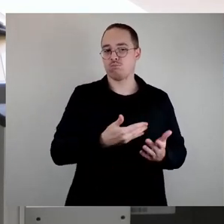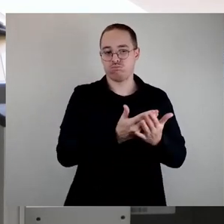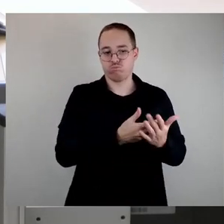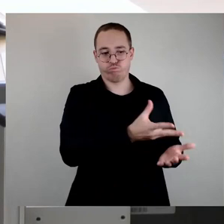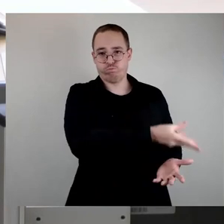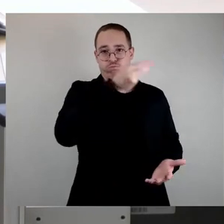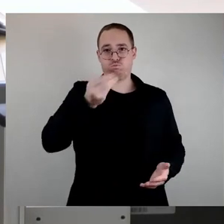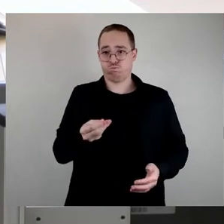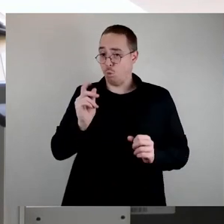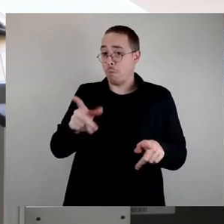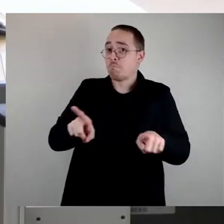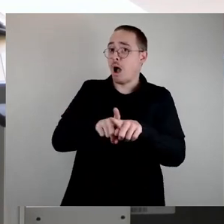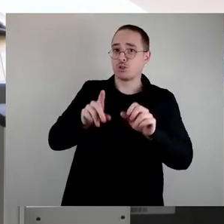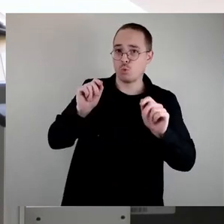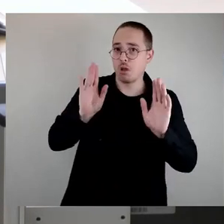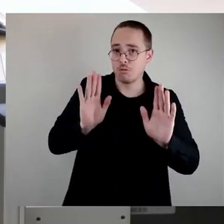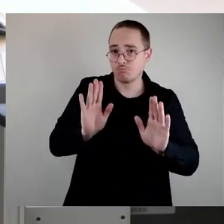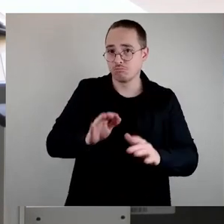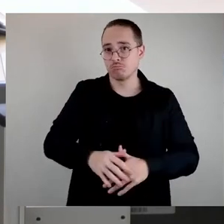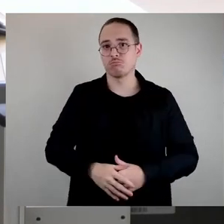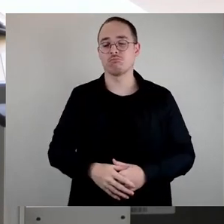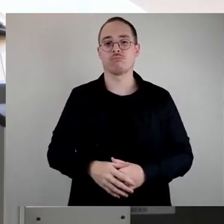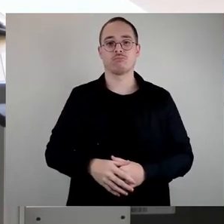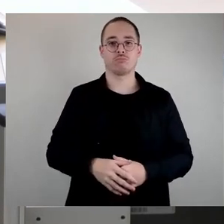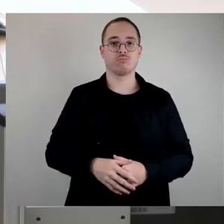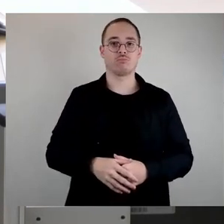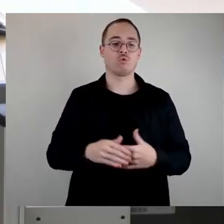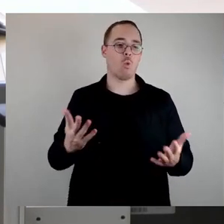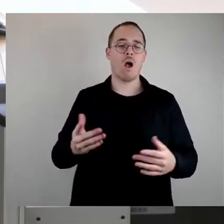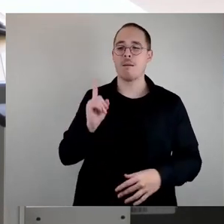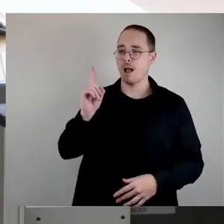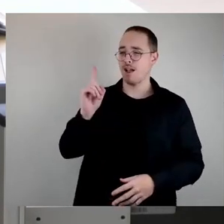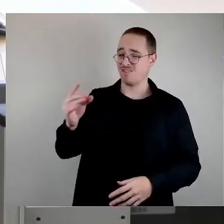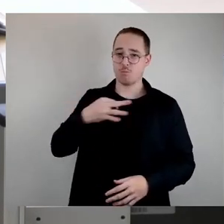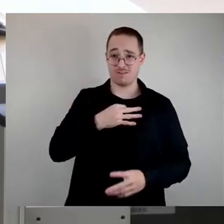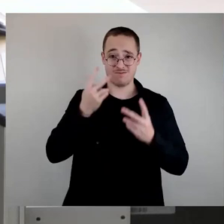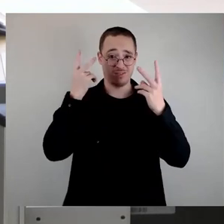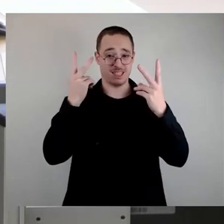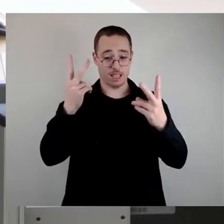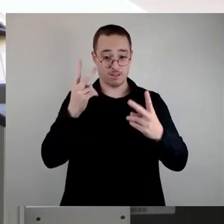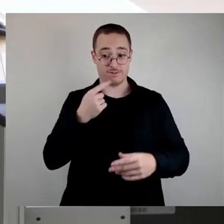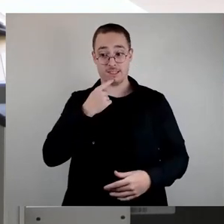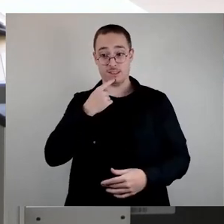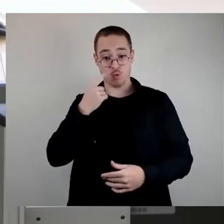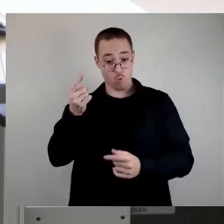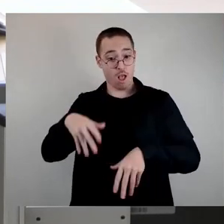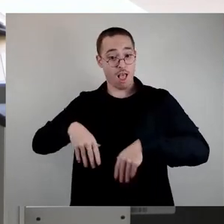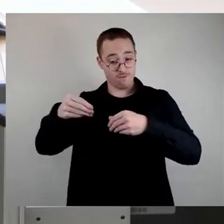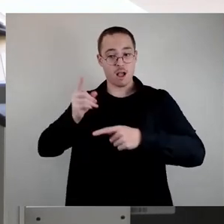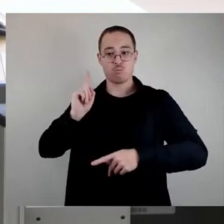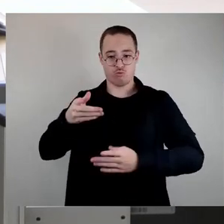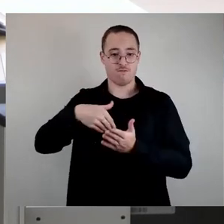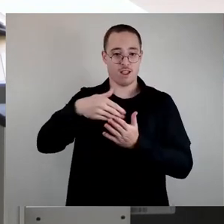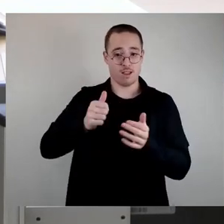gut, aber was noch, und das erscheint mir ganz wichtig, wer A sagt, muss auch B sagen. Das heißt, wer